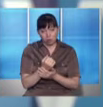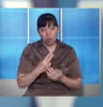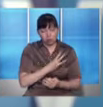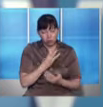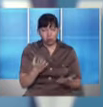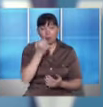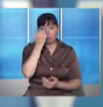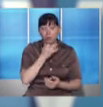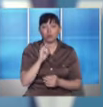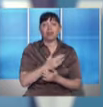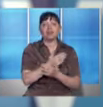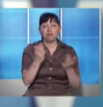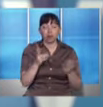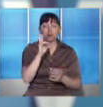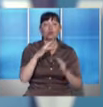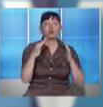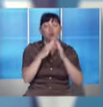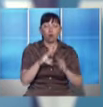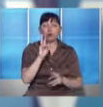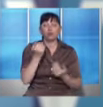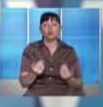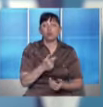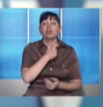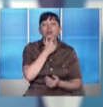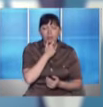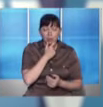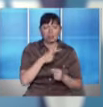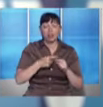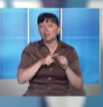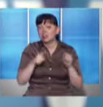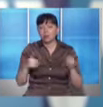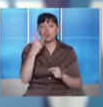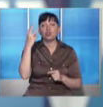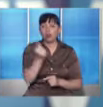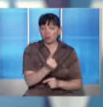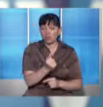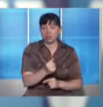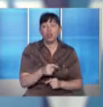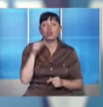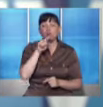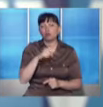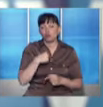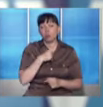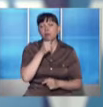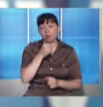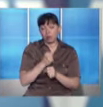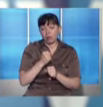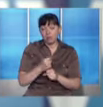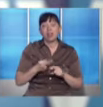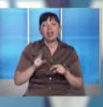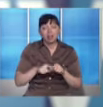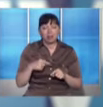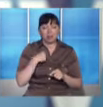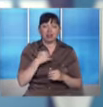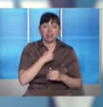Mulțumim foarte mult și dumneavoastră, celor de acasă, care ne-ați urmărit pe parcursul celor 3 săptămâni. Ceea ce am încercat noi să facem este să-i